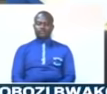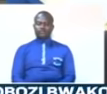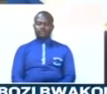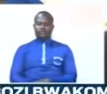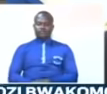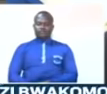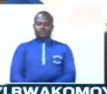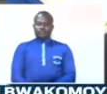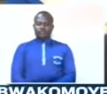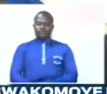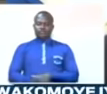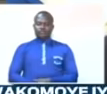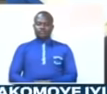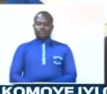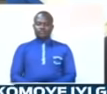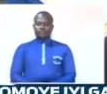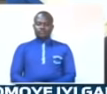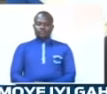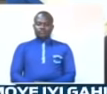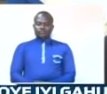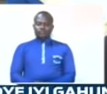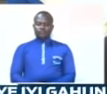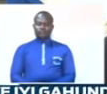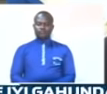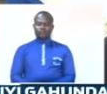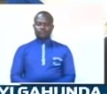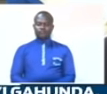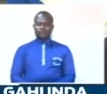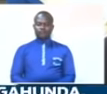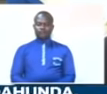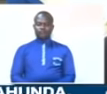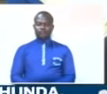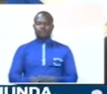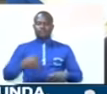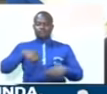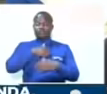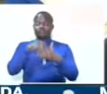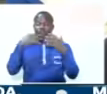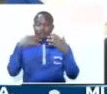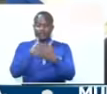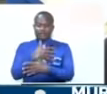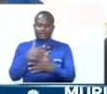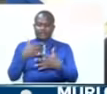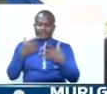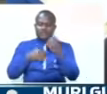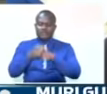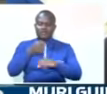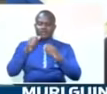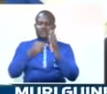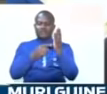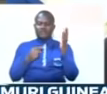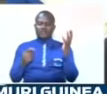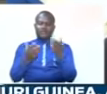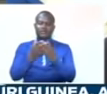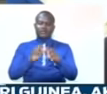et émerveillé pour voir un peu les dispositifs. Natunguwe no kubona ibikorwa remezo by'ikoranabuhanga